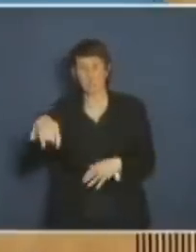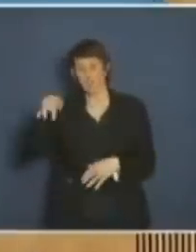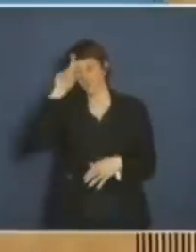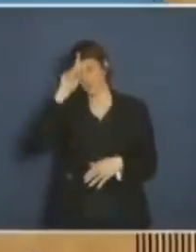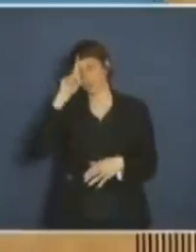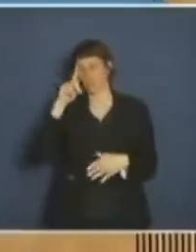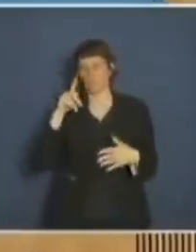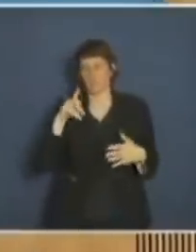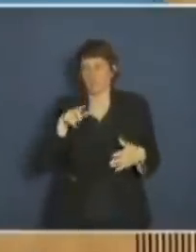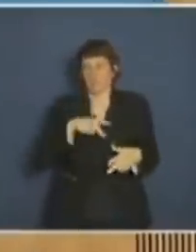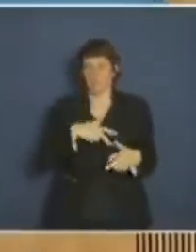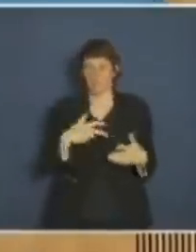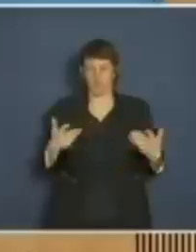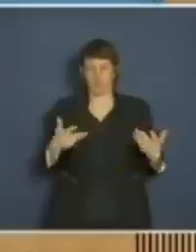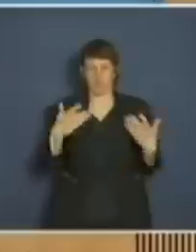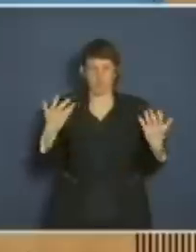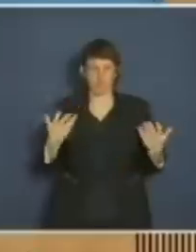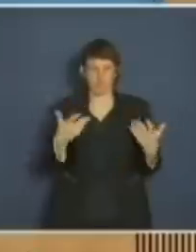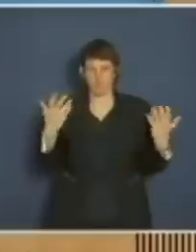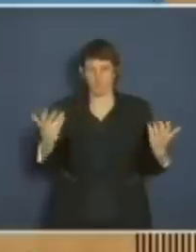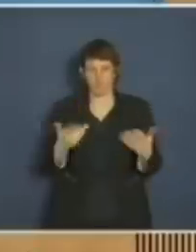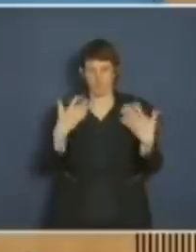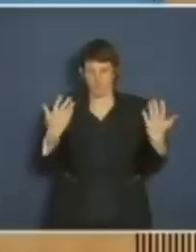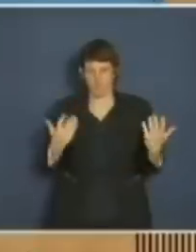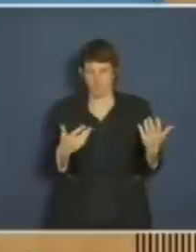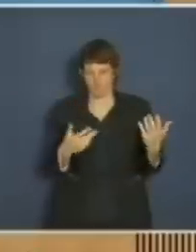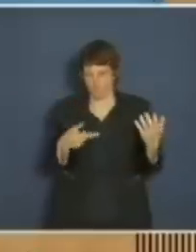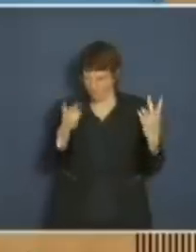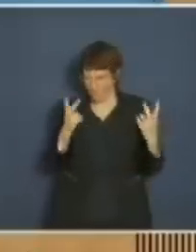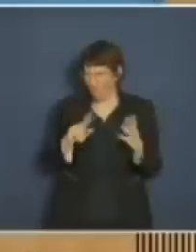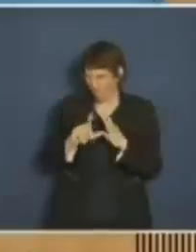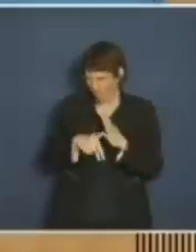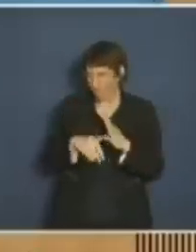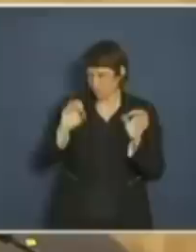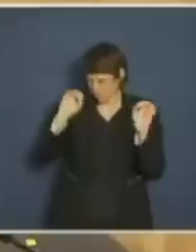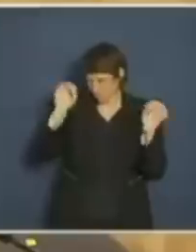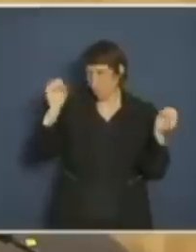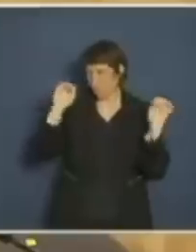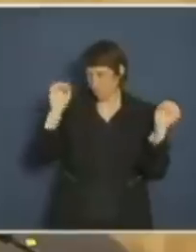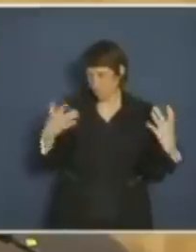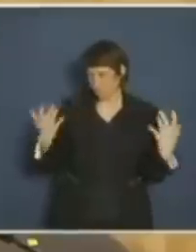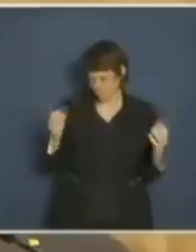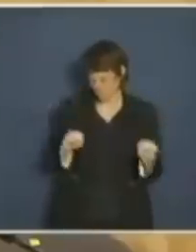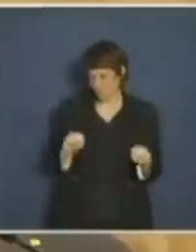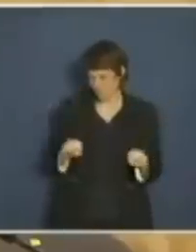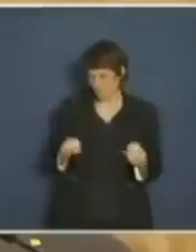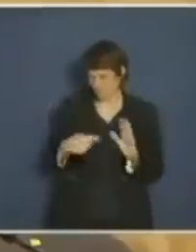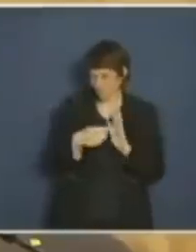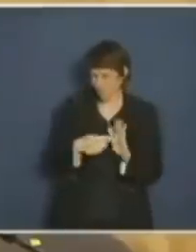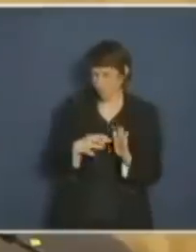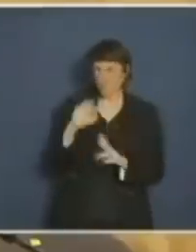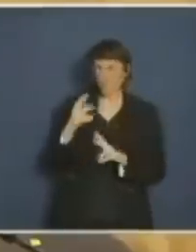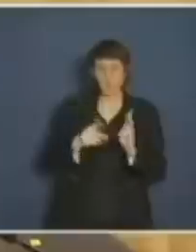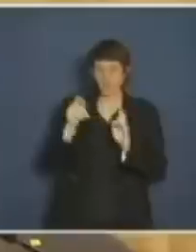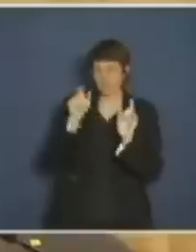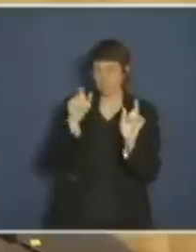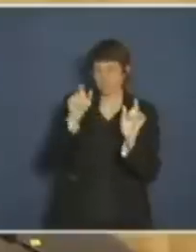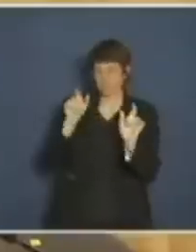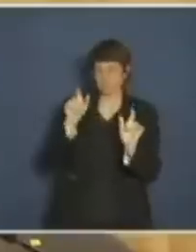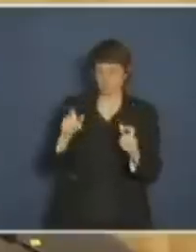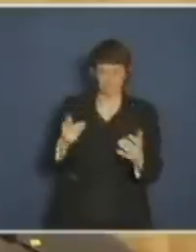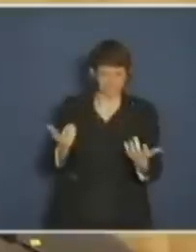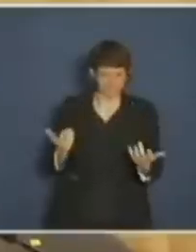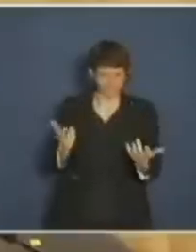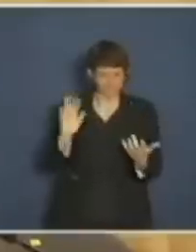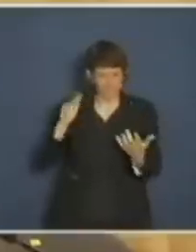der, sagen wir, dass sie richtig Leistung zeigen, was möglich wäre natürlich, um Schaden abzuwenden von der